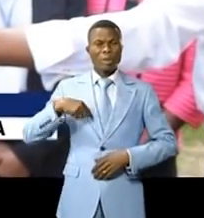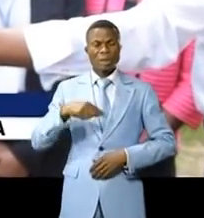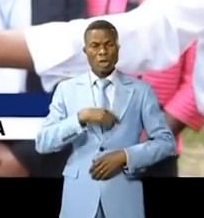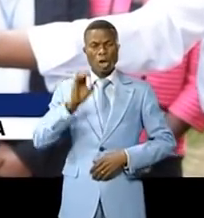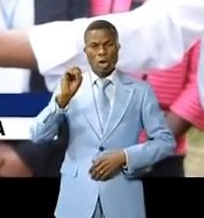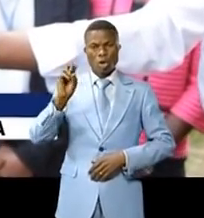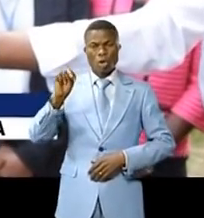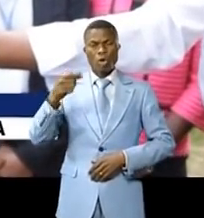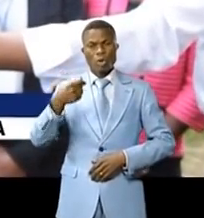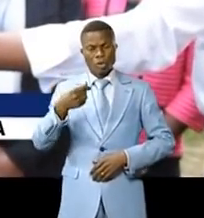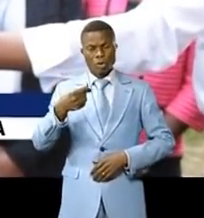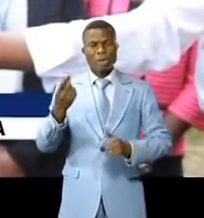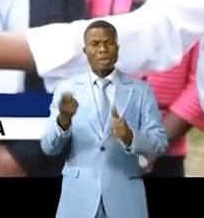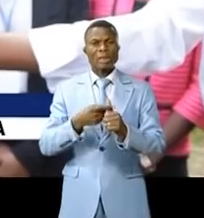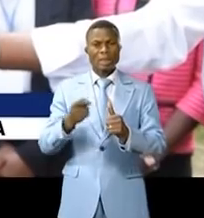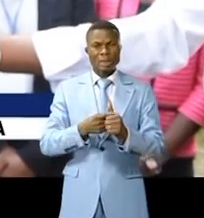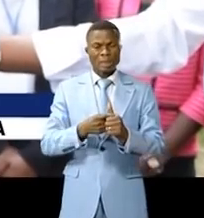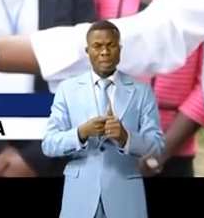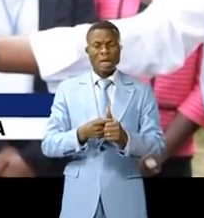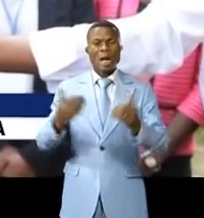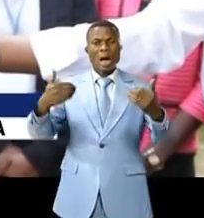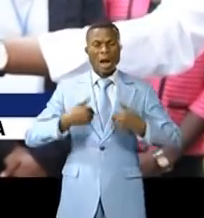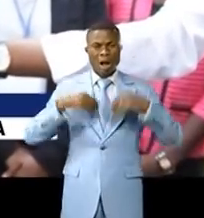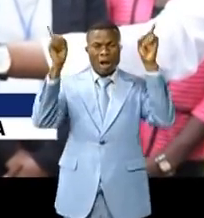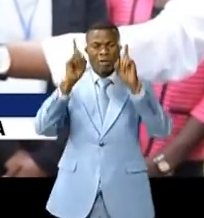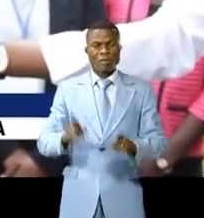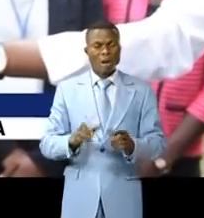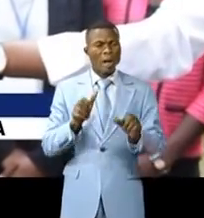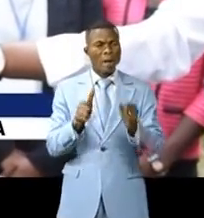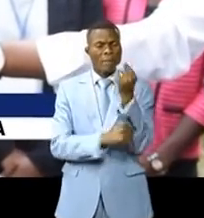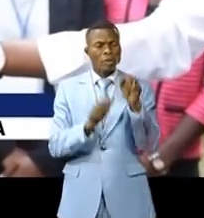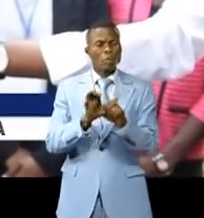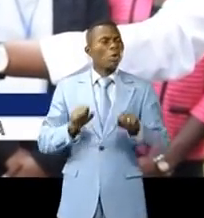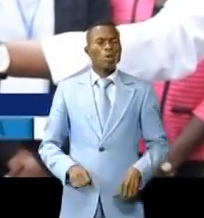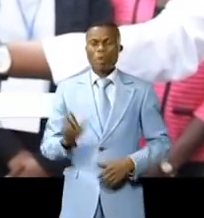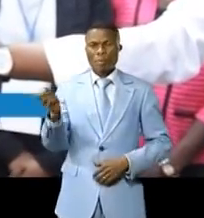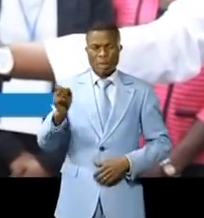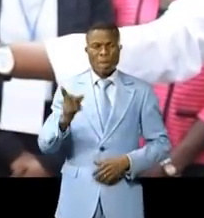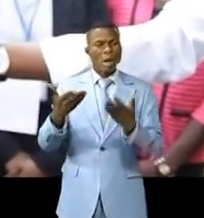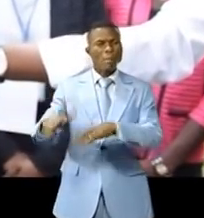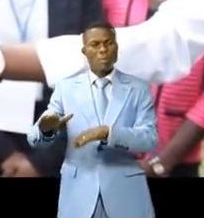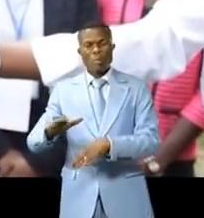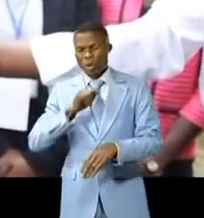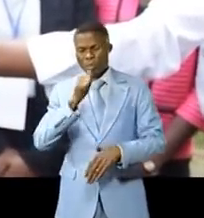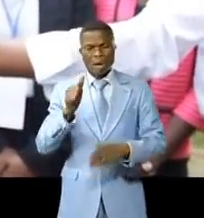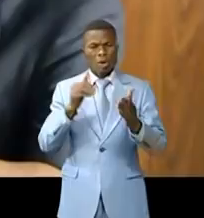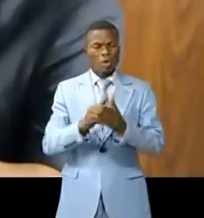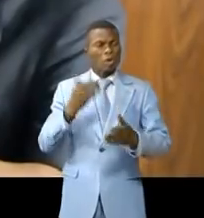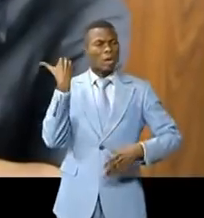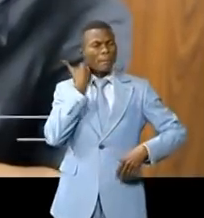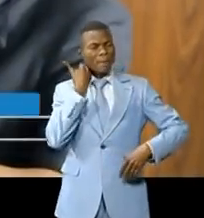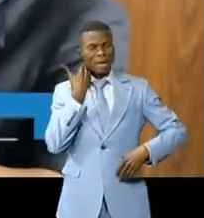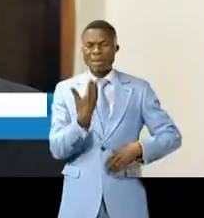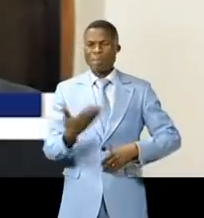de pouvoir avoir une Afrique sans décès ni invalidité due aux maladies non transmissibles.